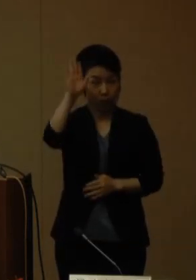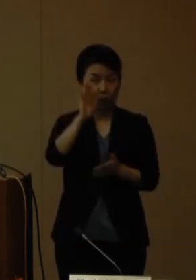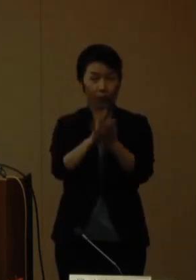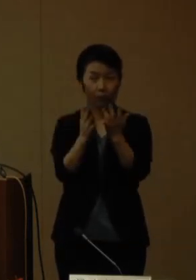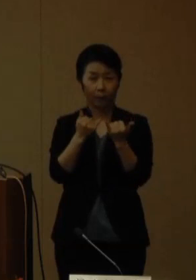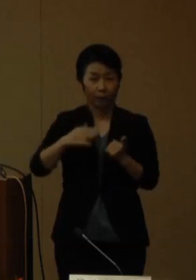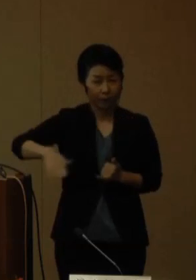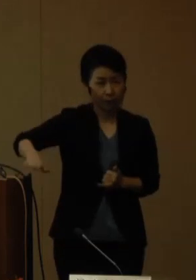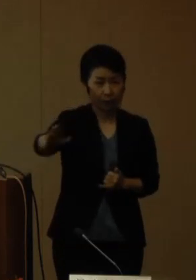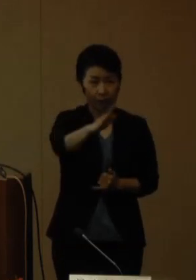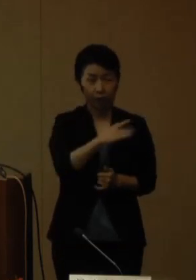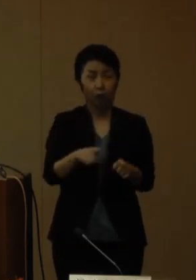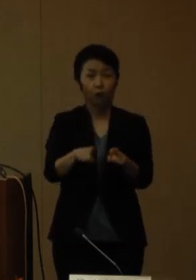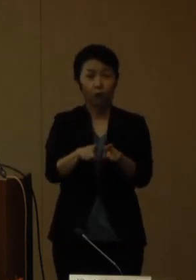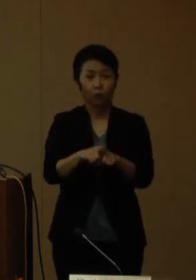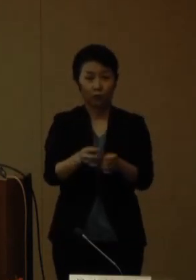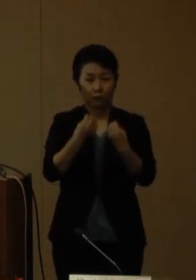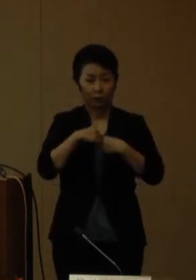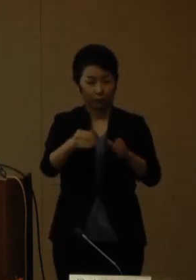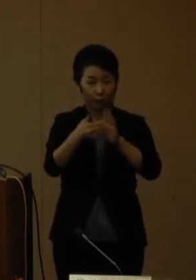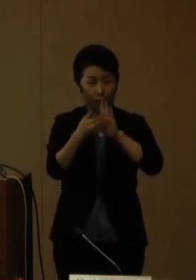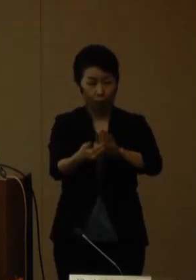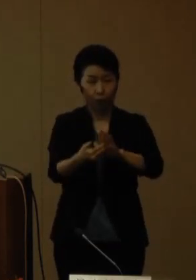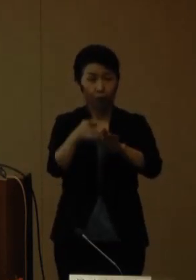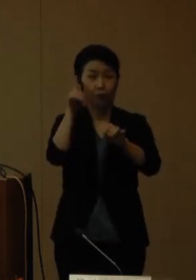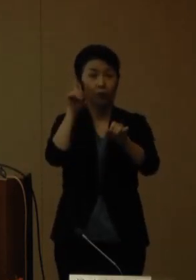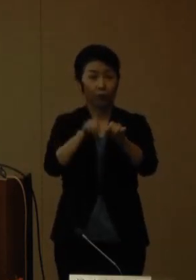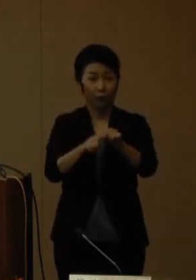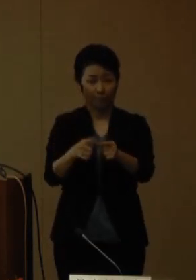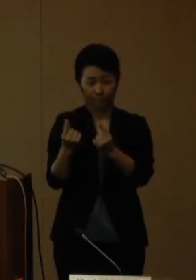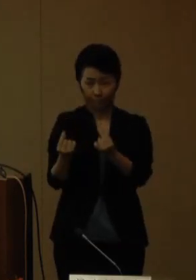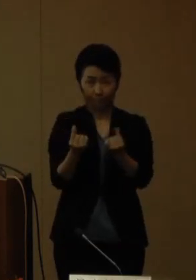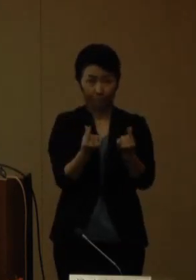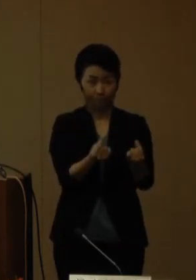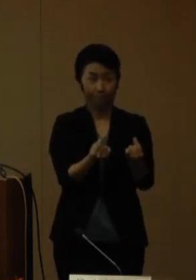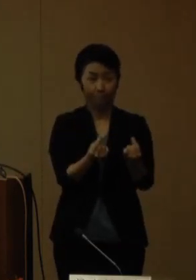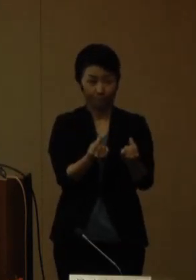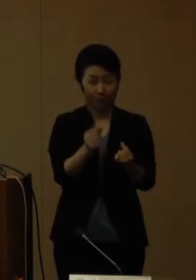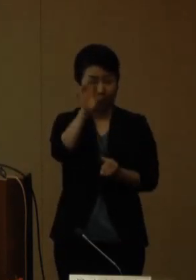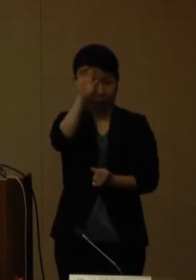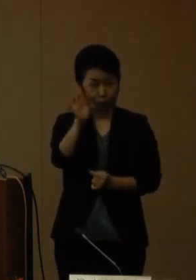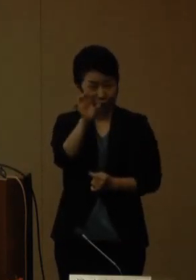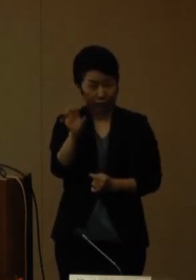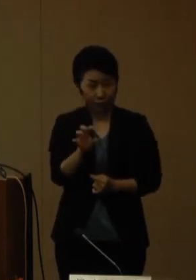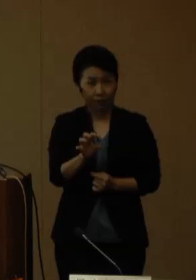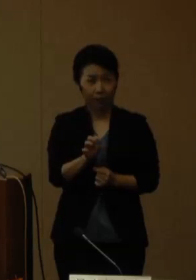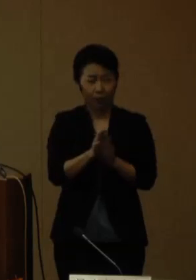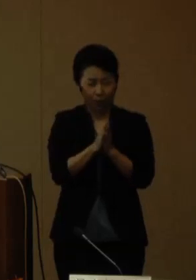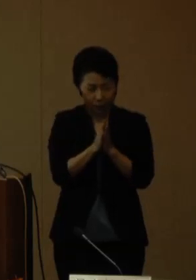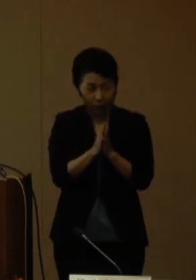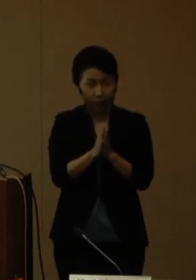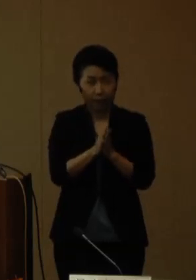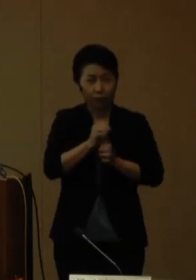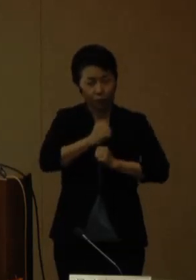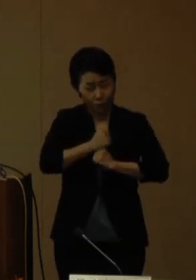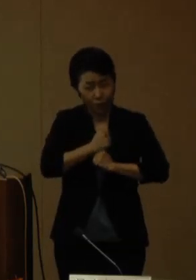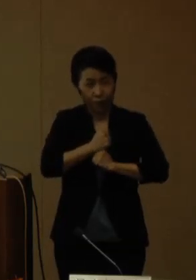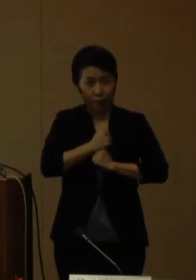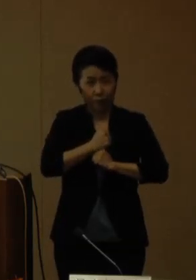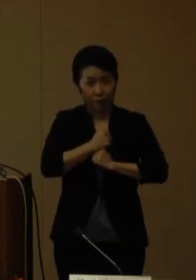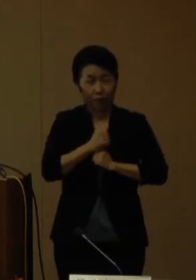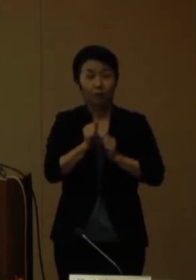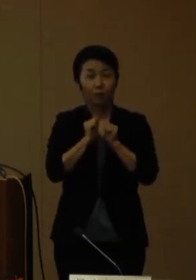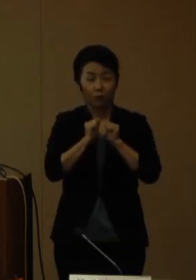民一丸となった感染防止対策の徹底のため、再三の注意喚起にも応じていただけない店舗